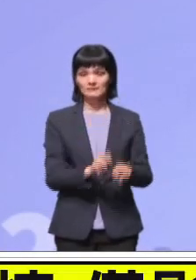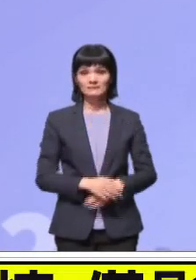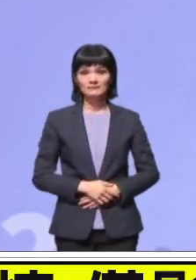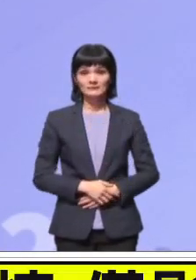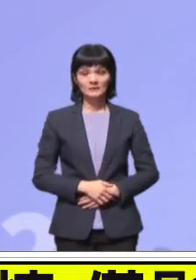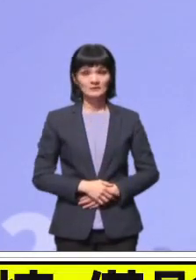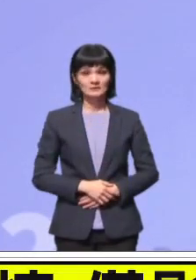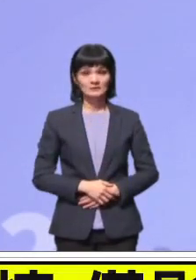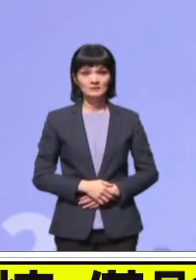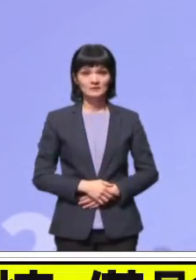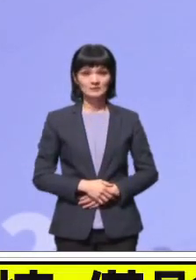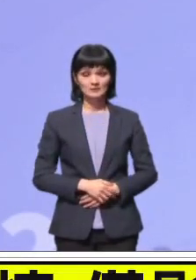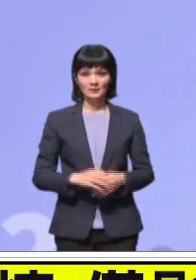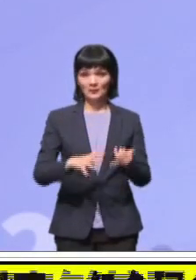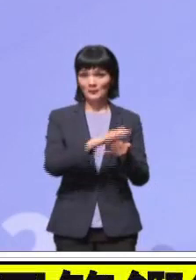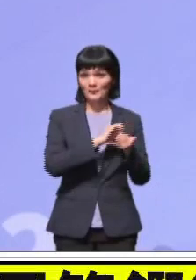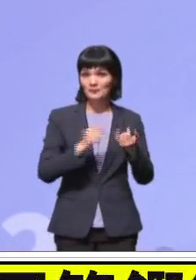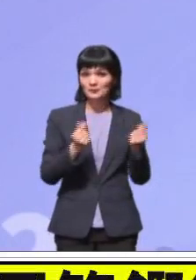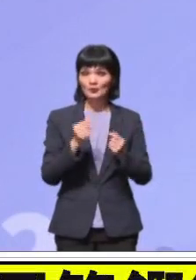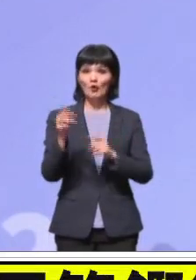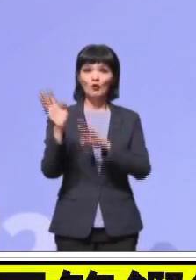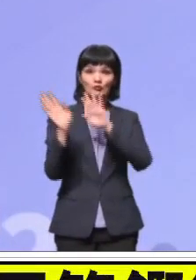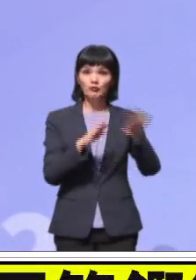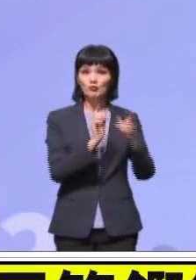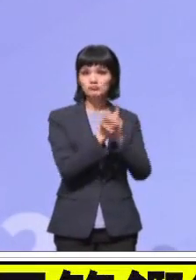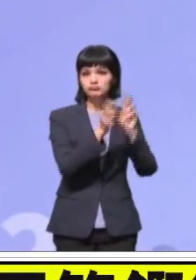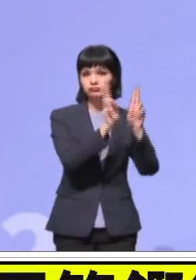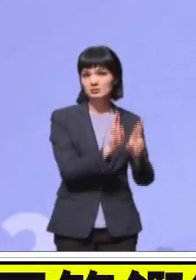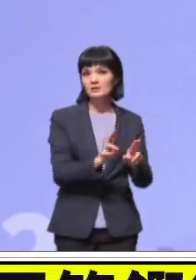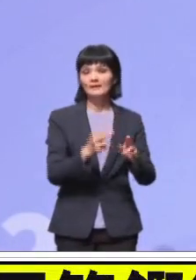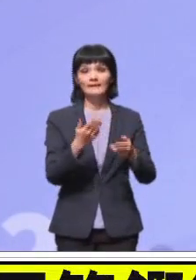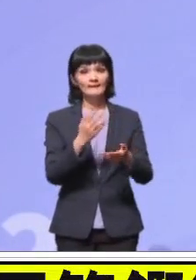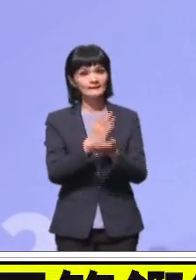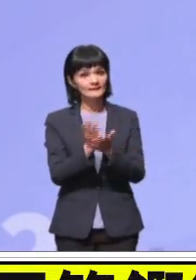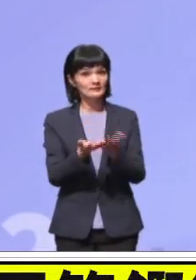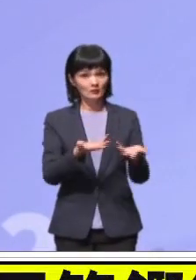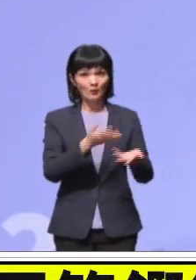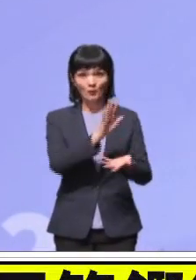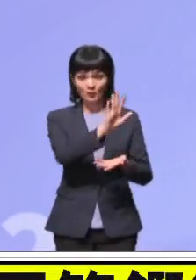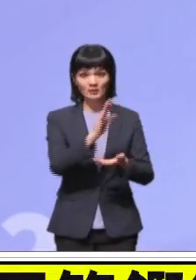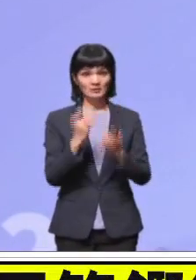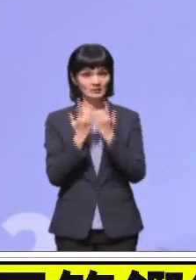趁这个机会来展现他对于台湾捍卫台湾的一个立场。